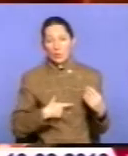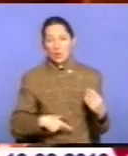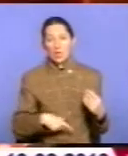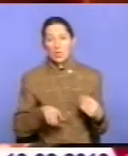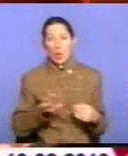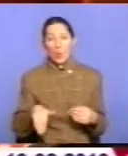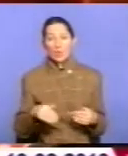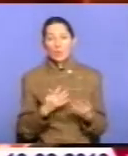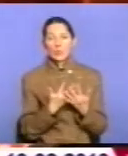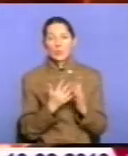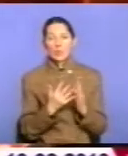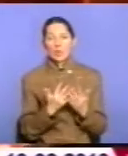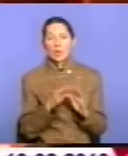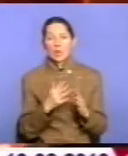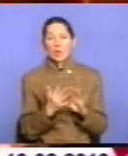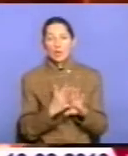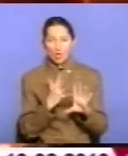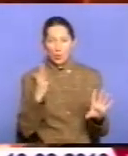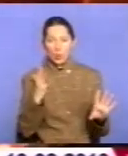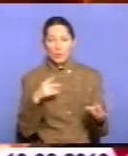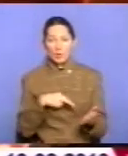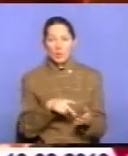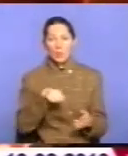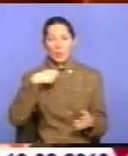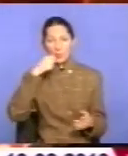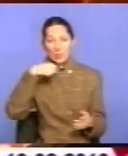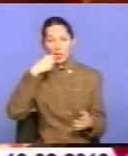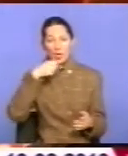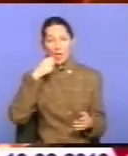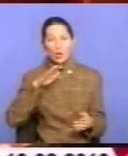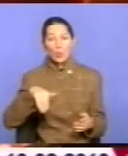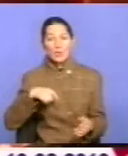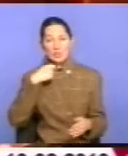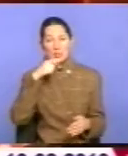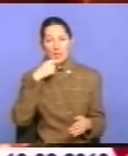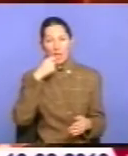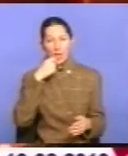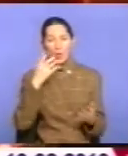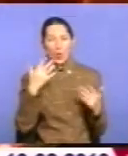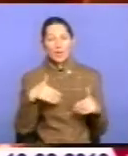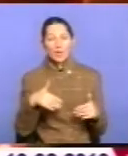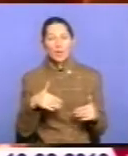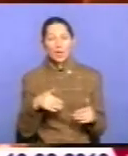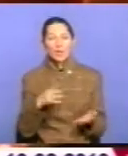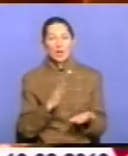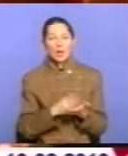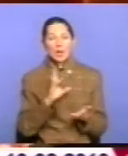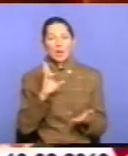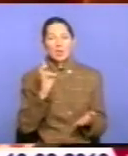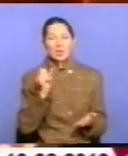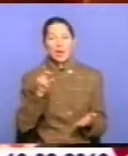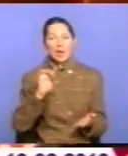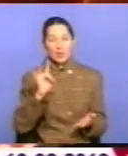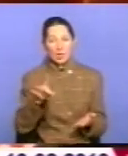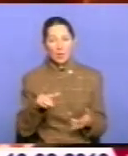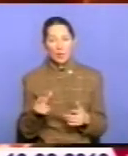Потім шикуємося, йдемо на сніданок. Після сніданку вже заступаємо наряд. Ну, готуємося до заступання